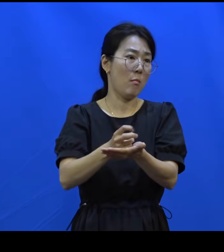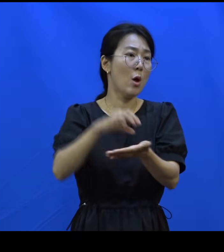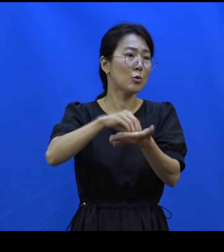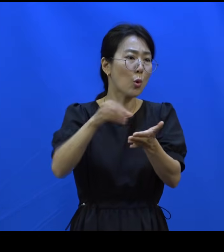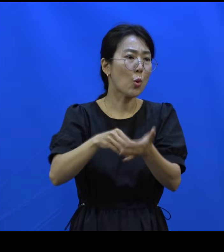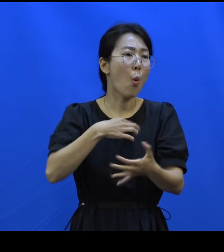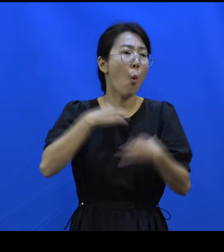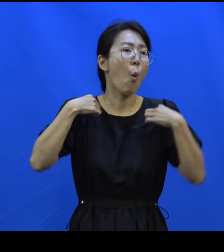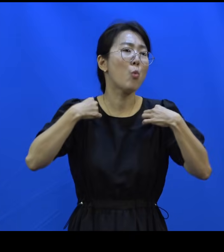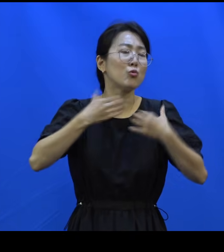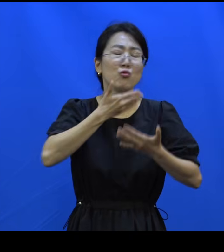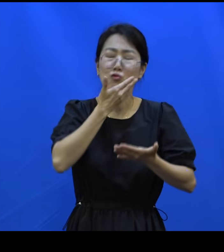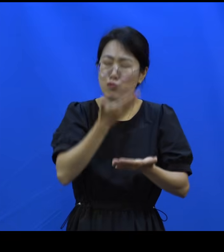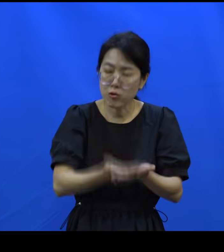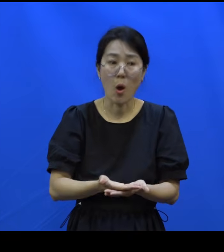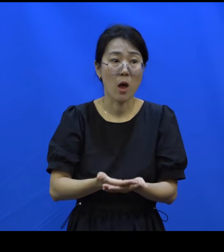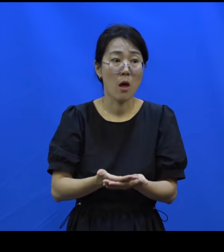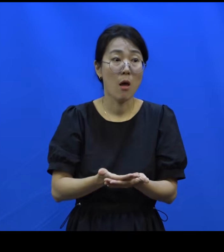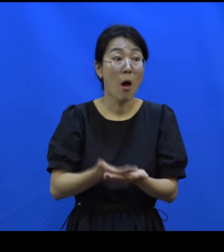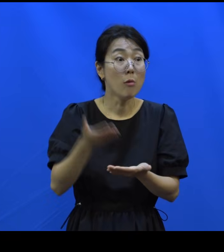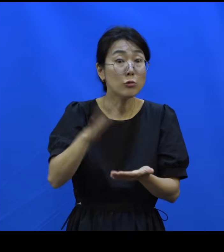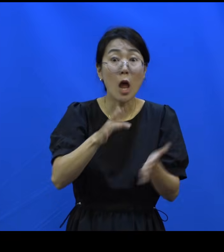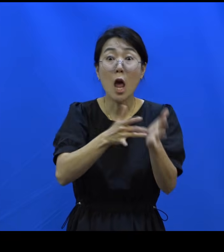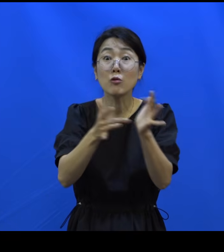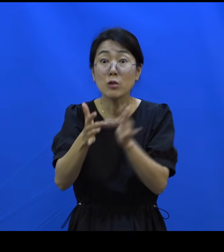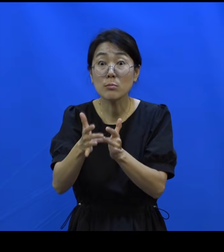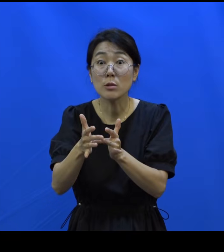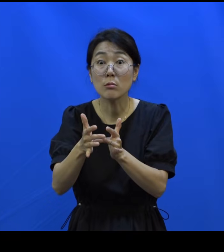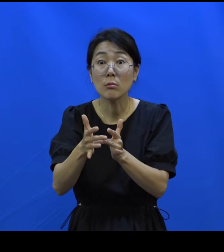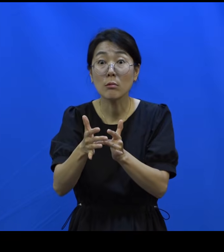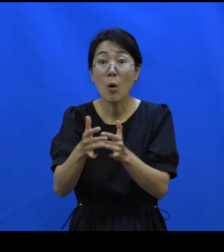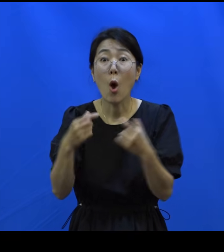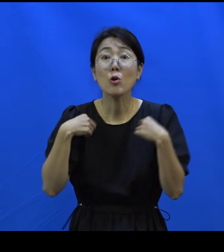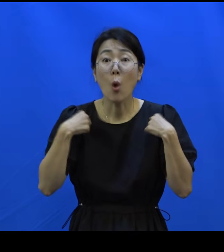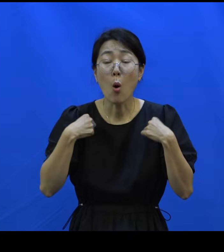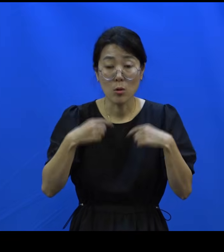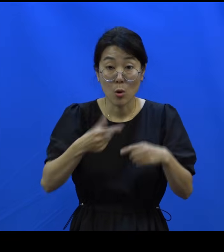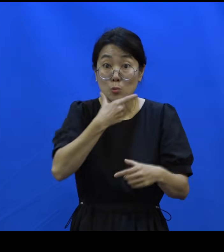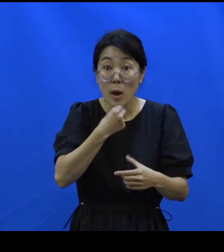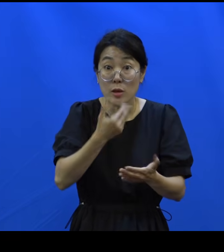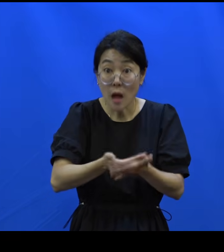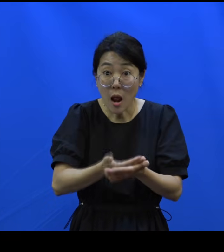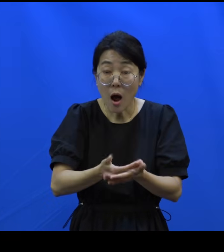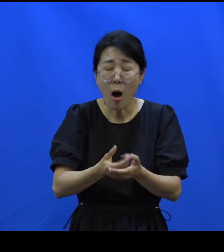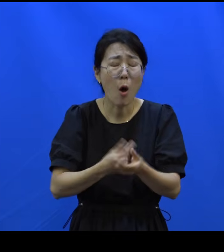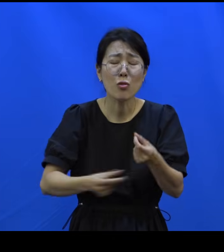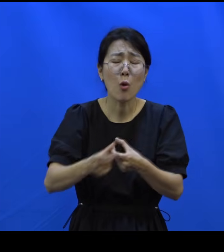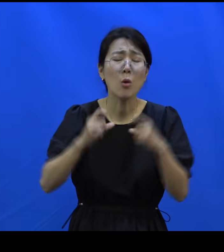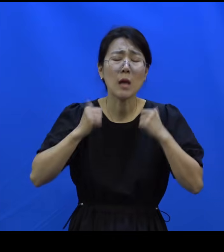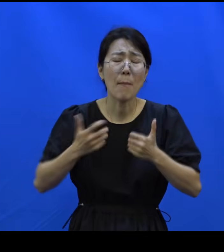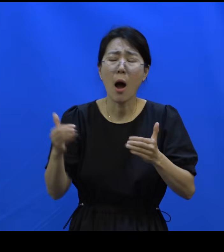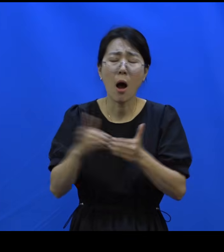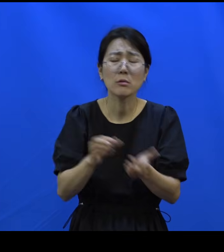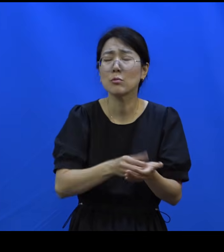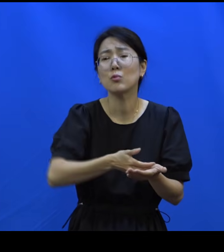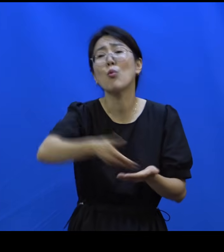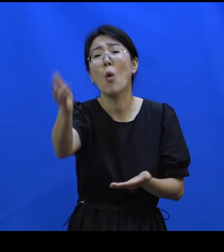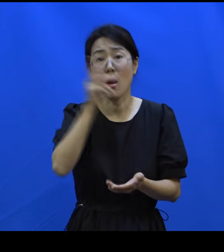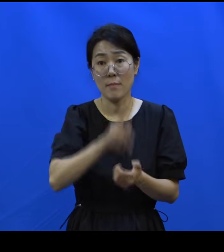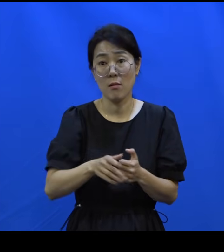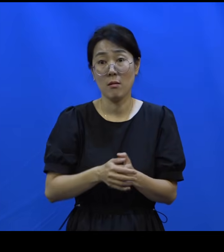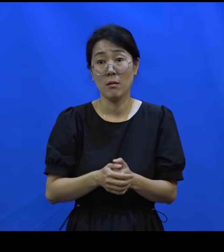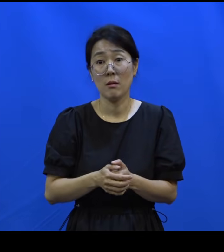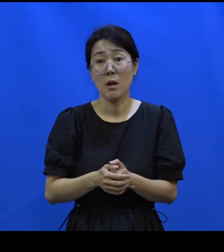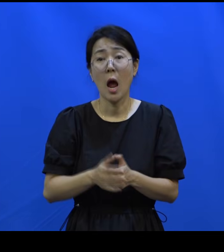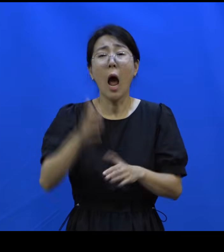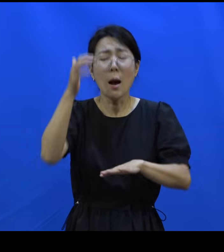겉옷까지 주라는 거죠. 이 주님의 의도는 뭘까요? 신앙의 핍박으로 인해 자신의 재산을 거의 잃어버린 제자들에게 그 마지막